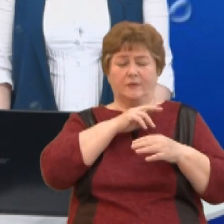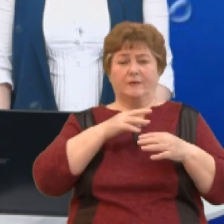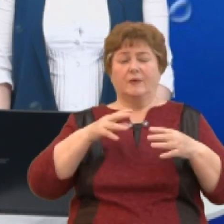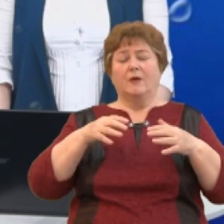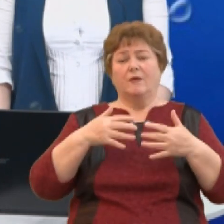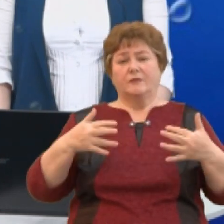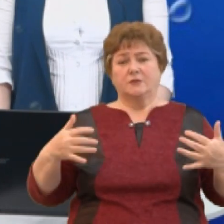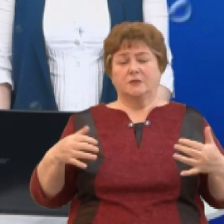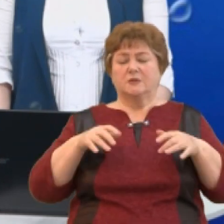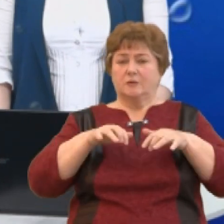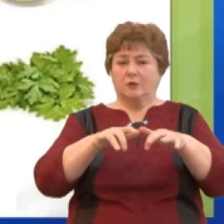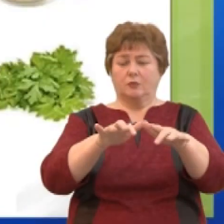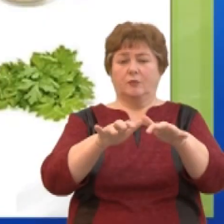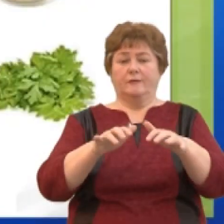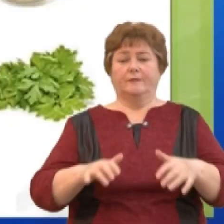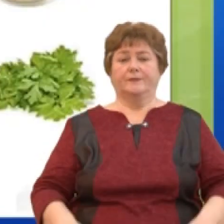и микробов.